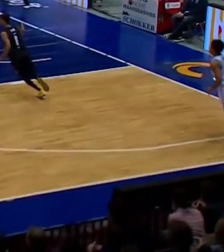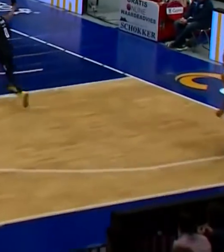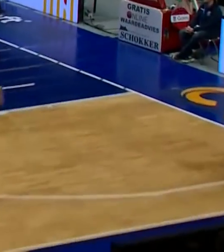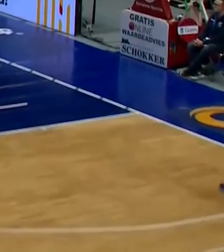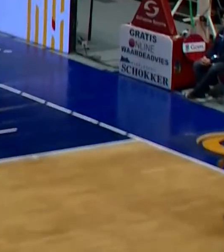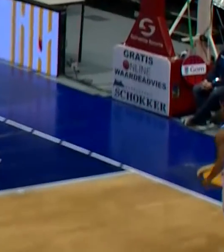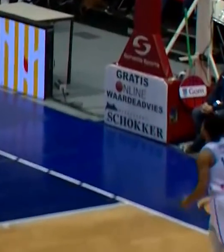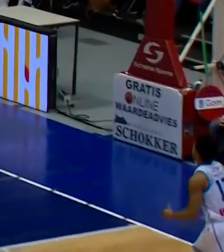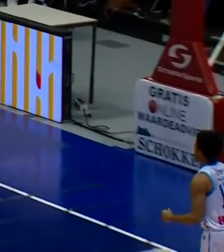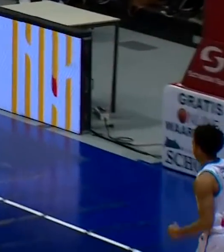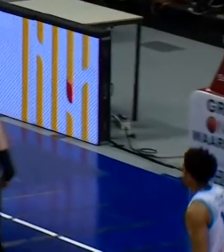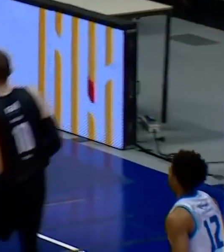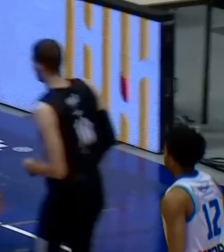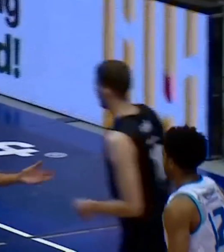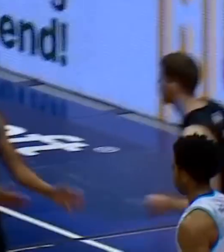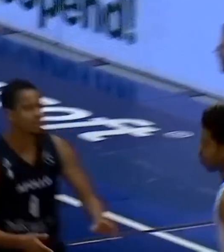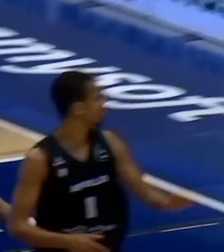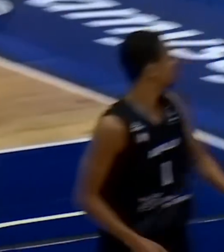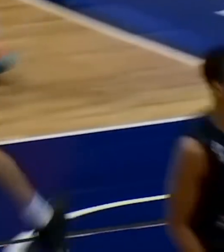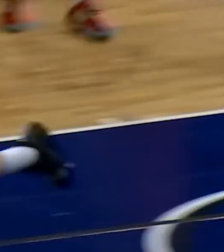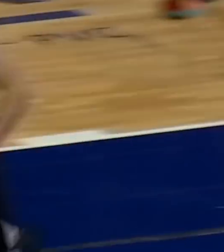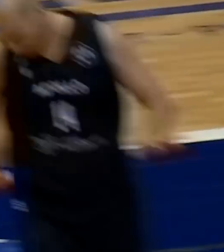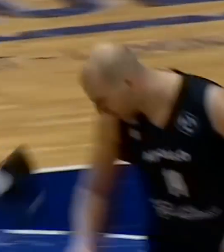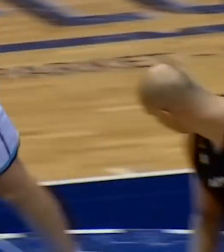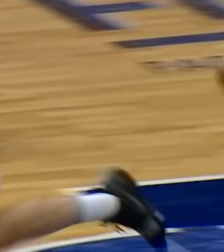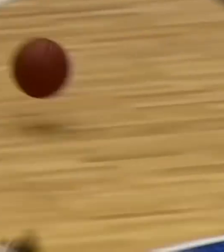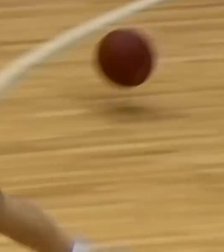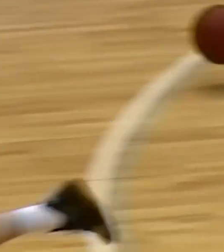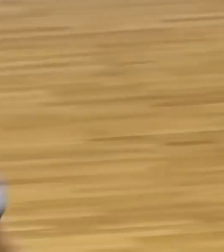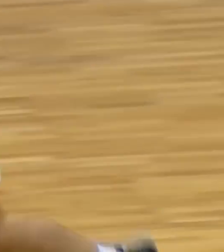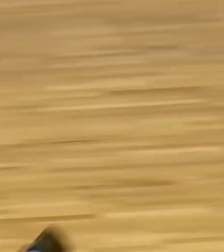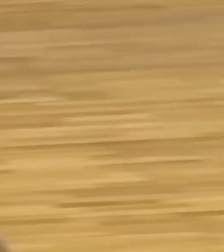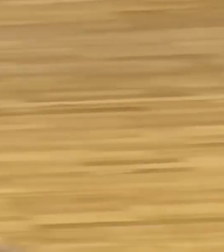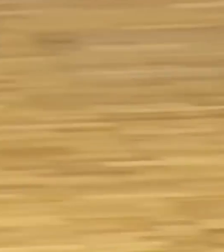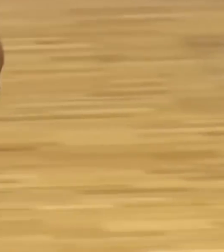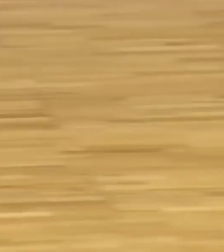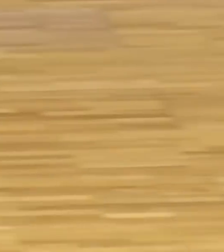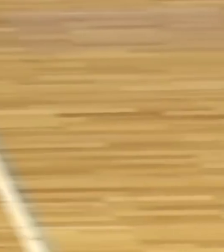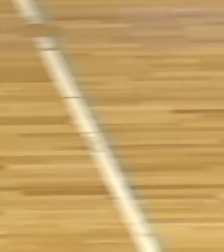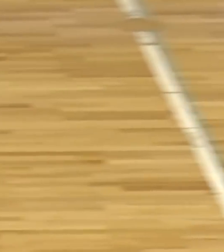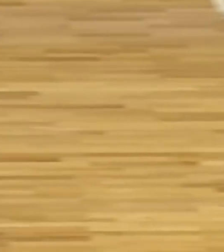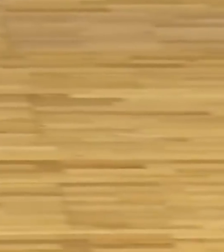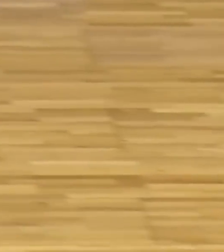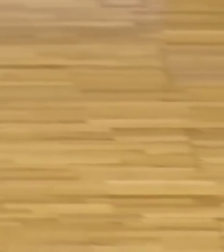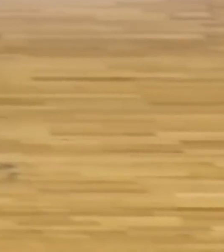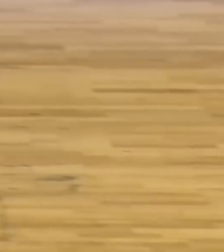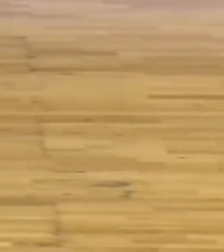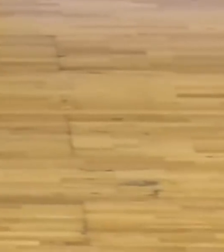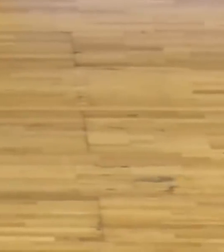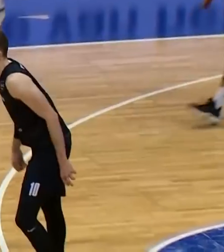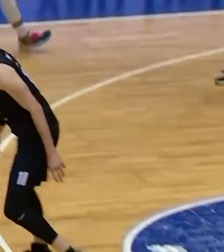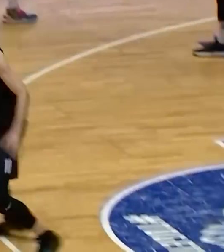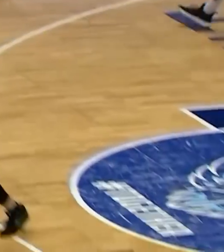ja, daar kan de scheidsrechter niet meer terug. En dan toch nog Koeman. Van McCarthy opnieuw. En dan staat het weer